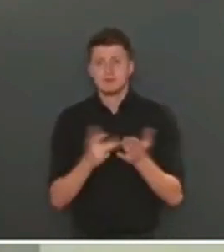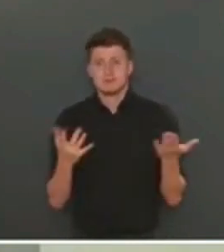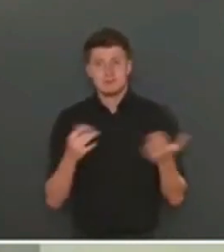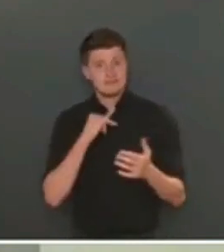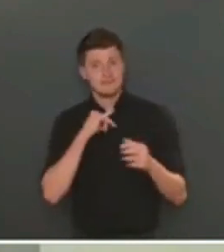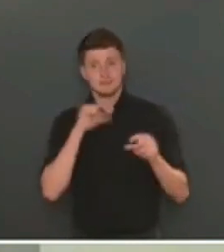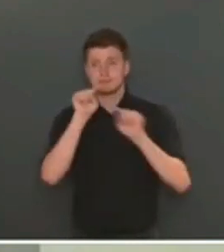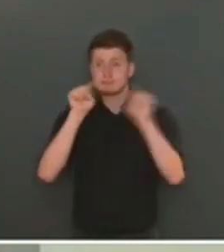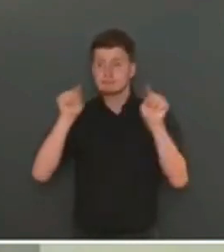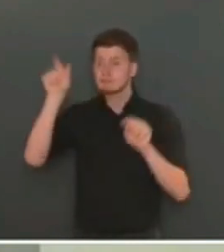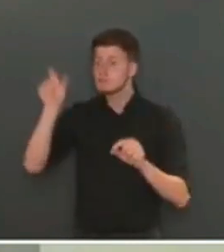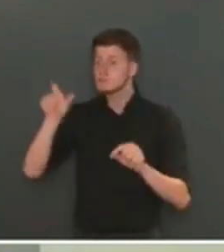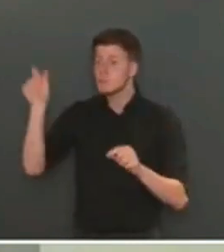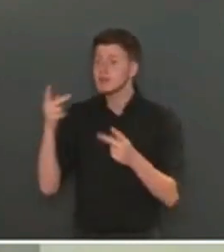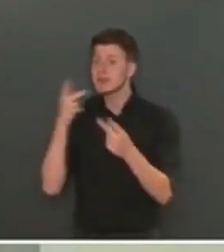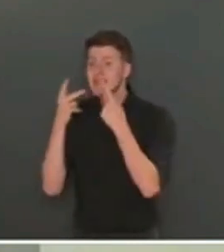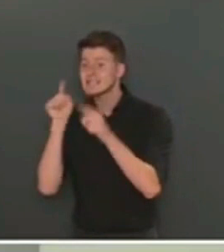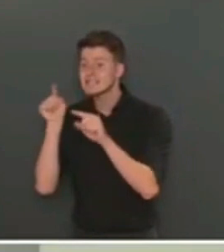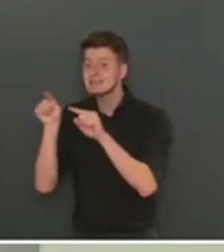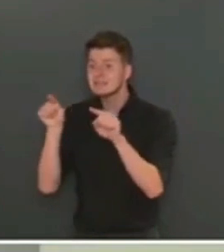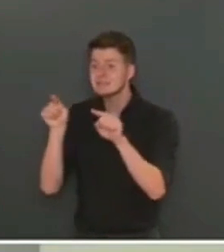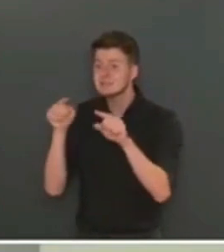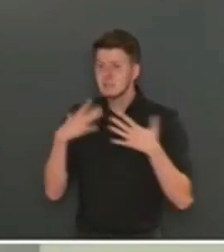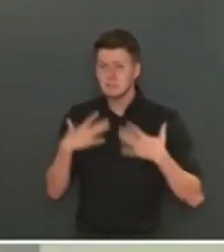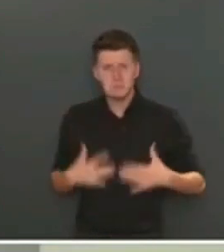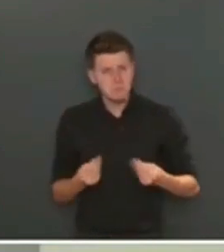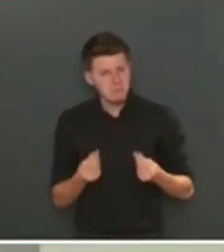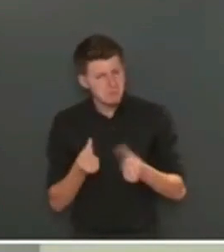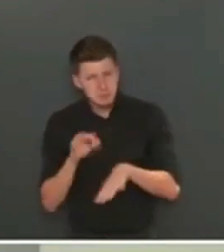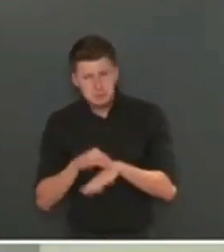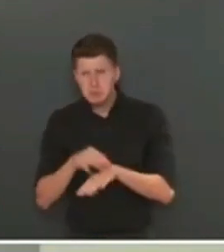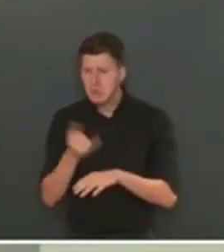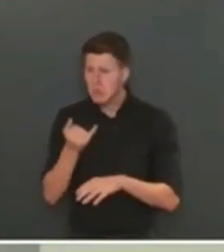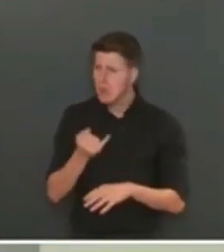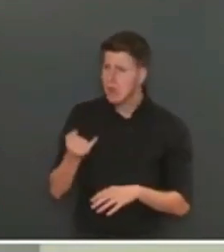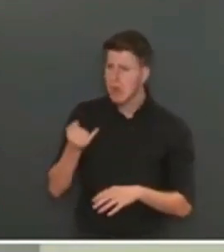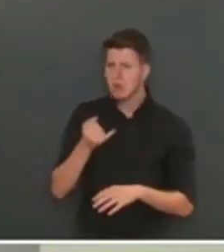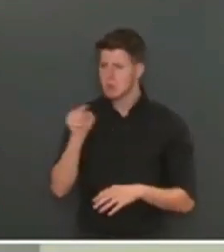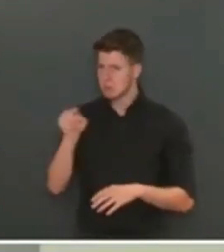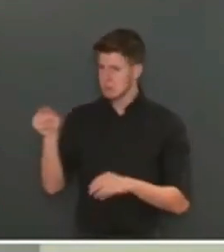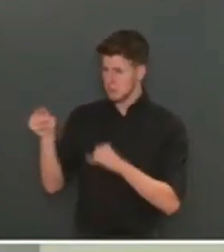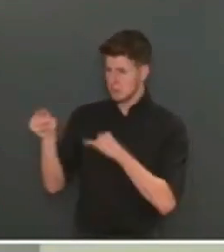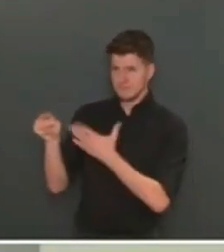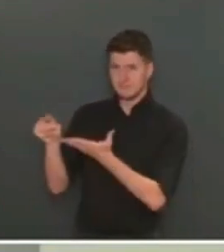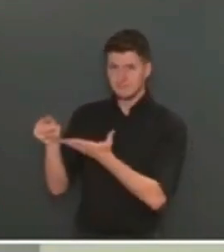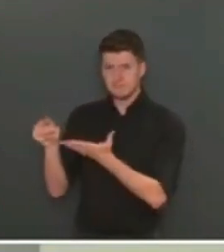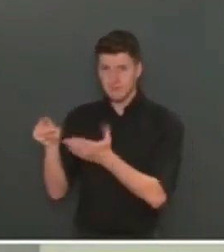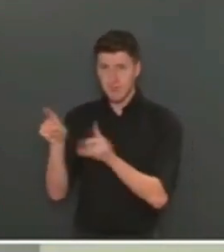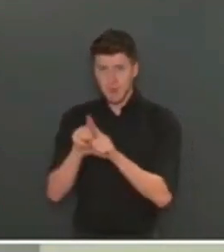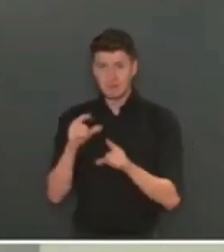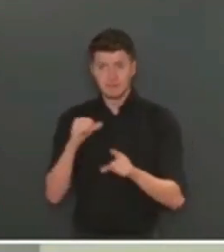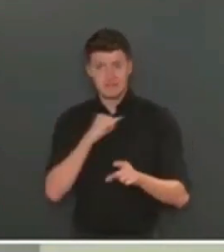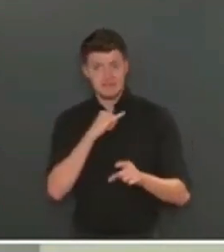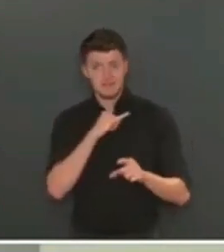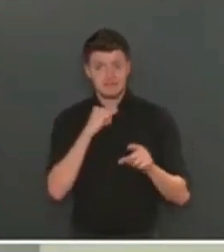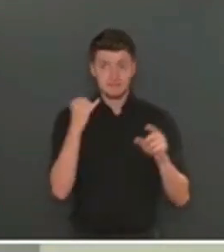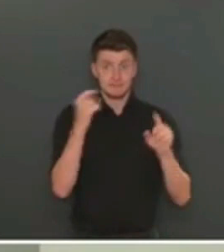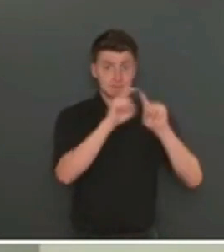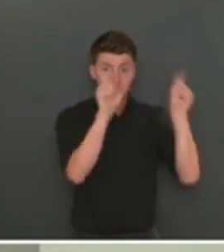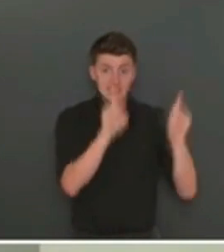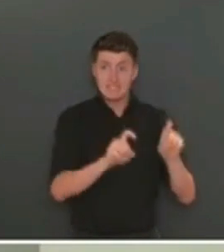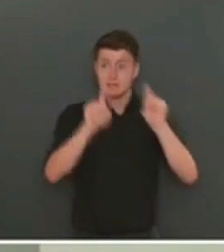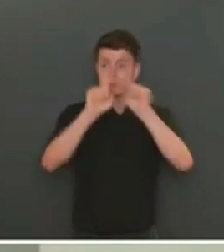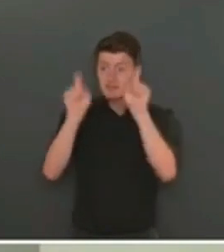s'explique par le fait qu'on teste aujourd'hui des personnes ayant peu ou pas de symptômes et il y a aussi une différence importante